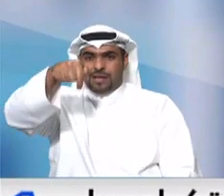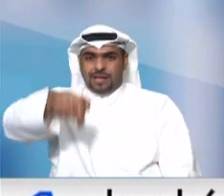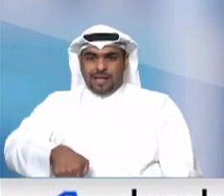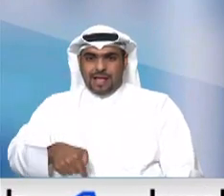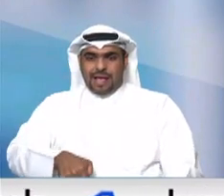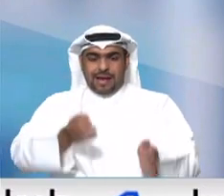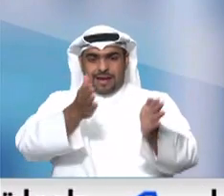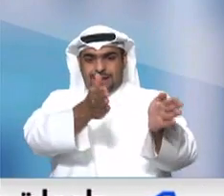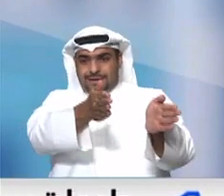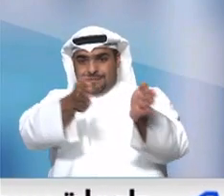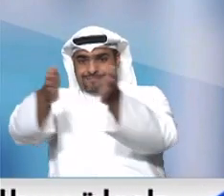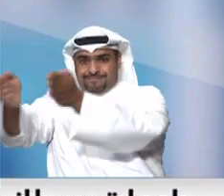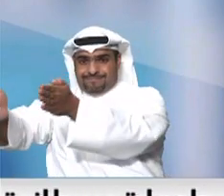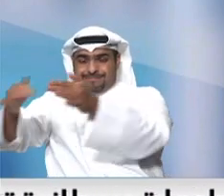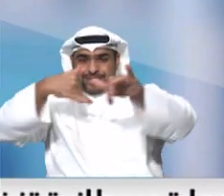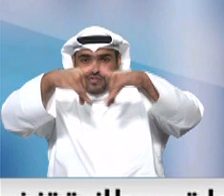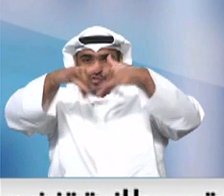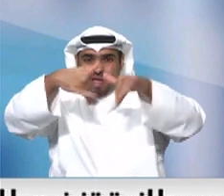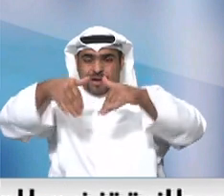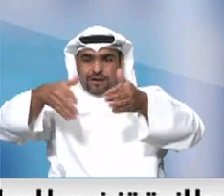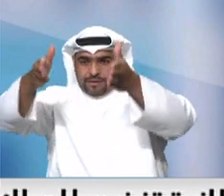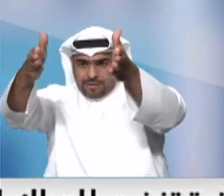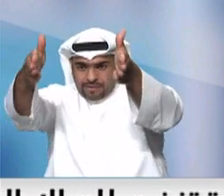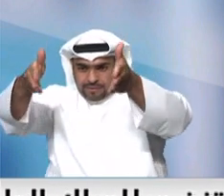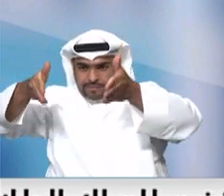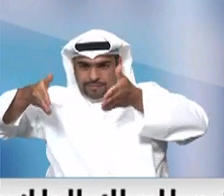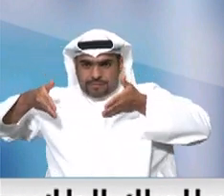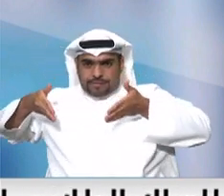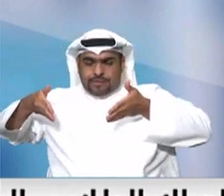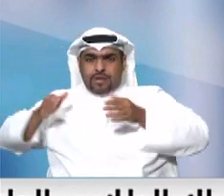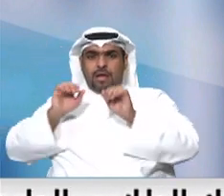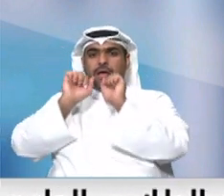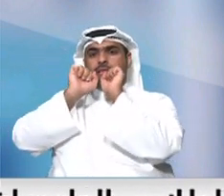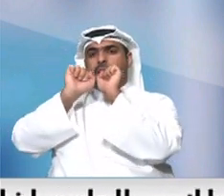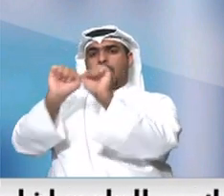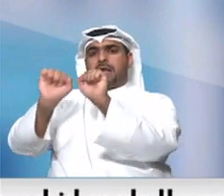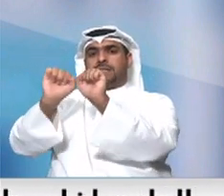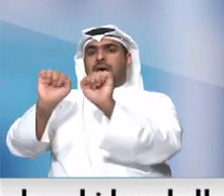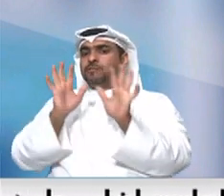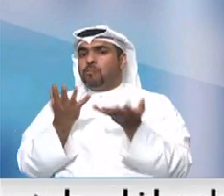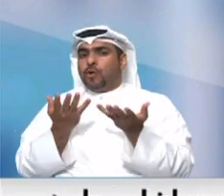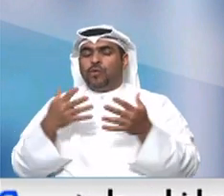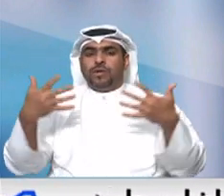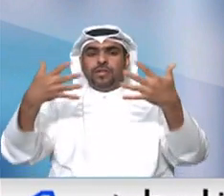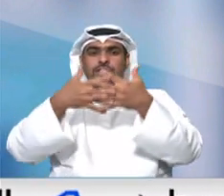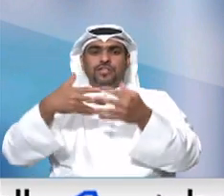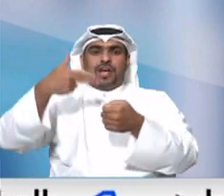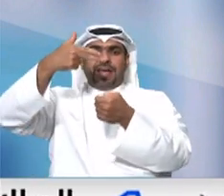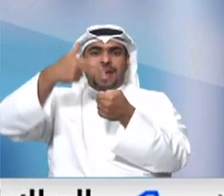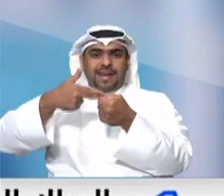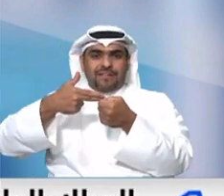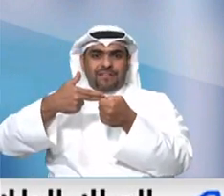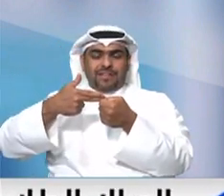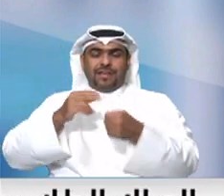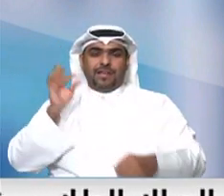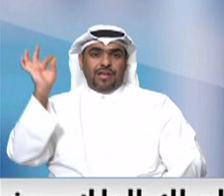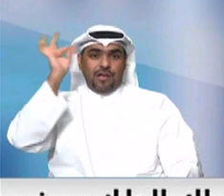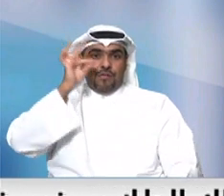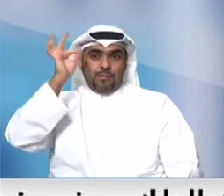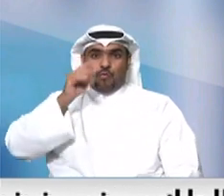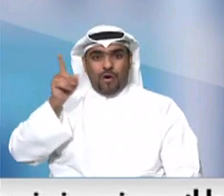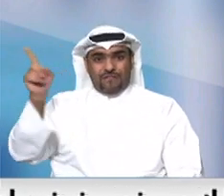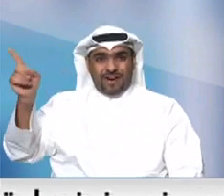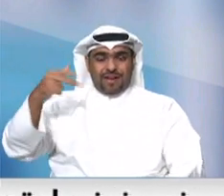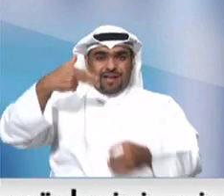في المنوصيب والخفجي في خطوة تهدف إلى تيسير حركة العاملين والشركات والمقاولين. وقالت الوزارة